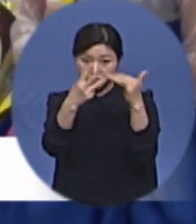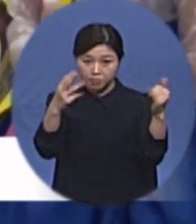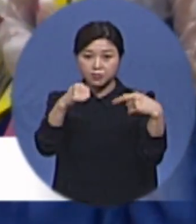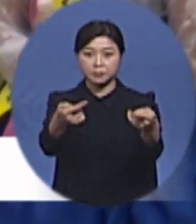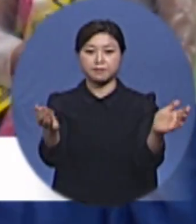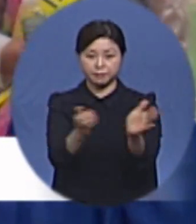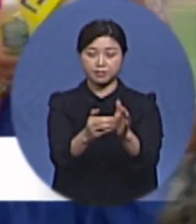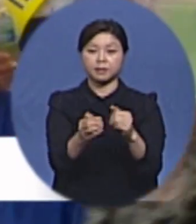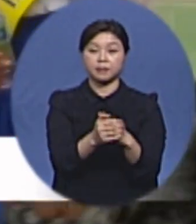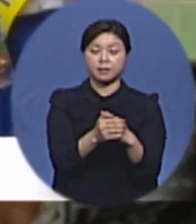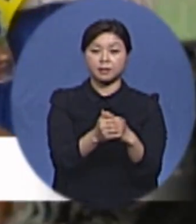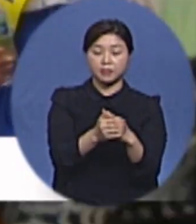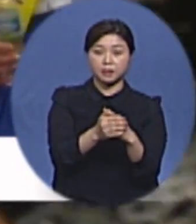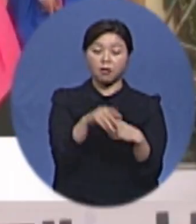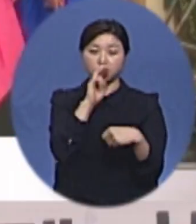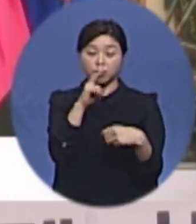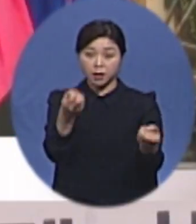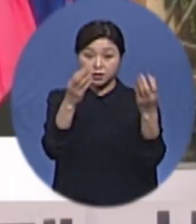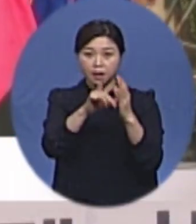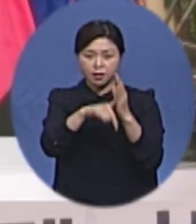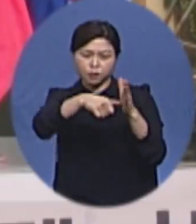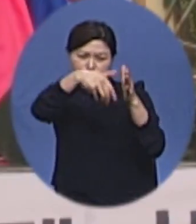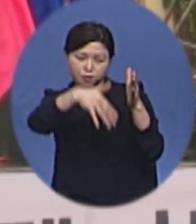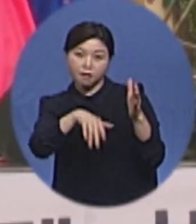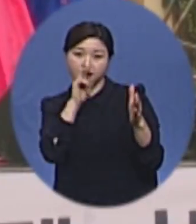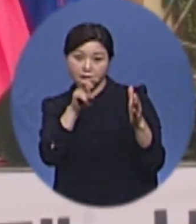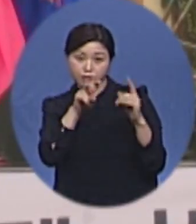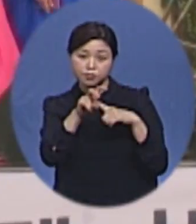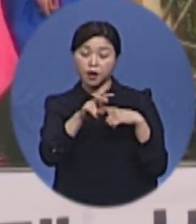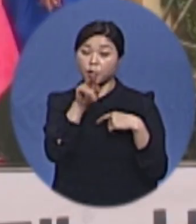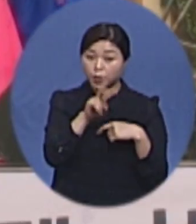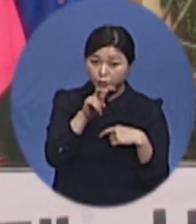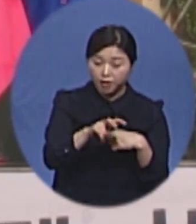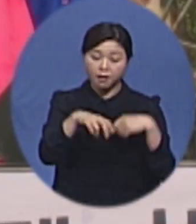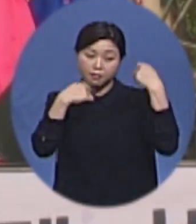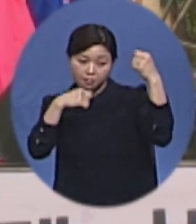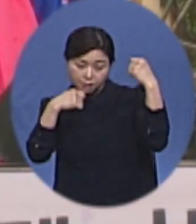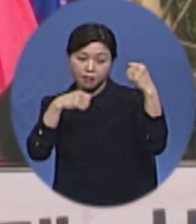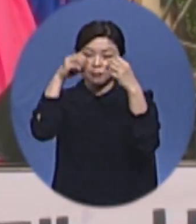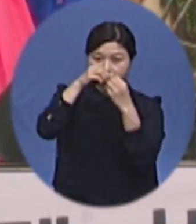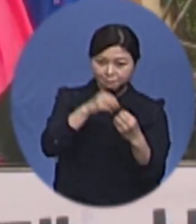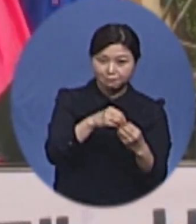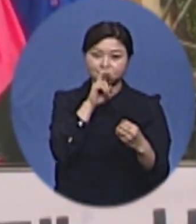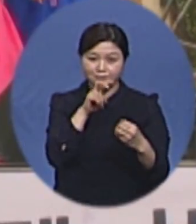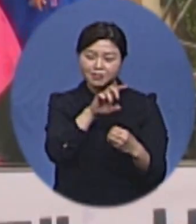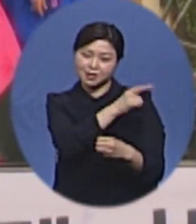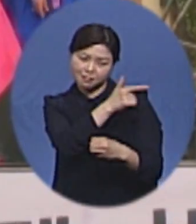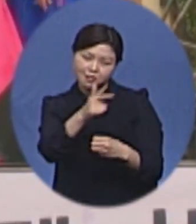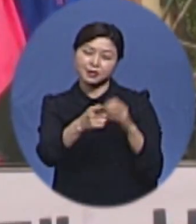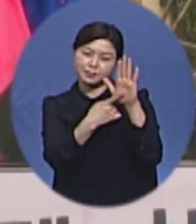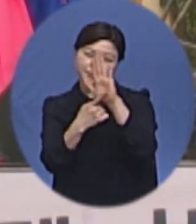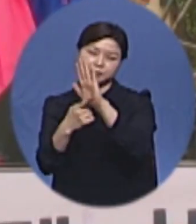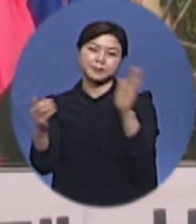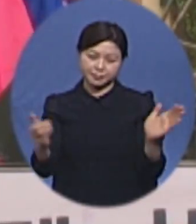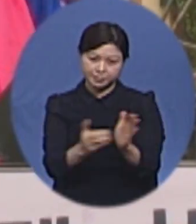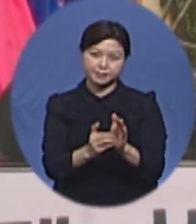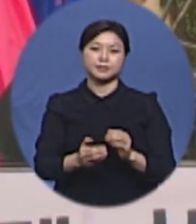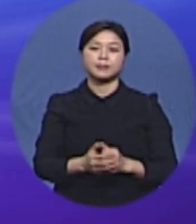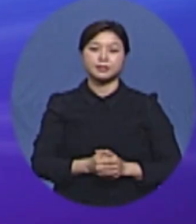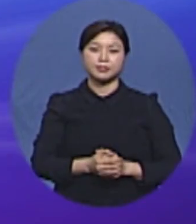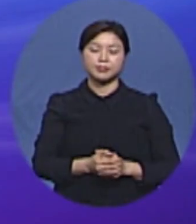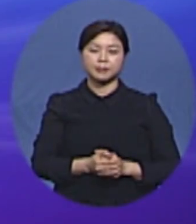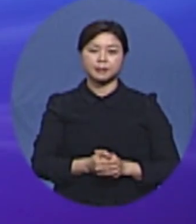참가했습니다. 또한 가요제에서는 유명 가수들의 공연과 국악, 댄스 공연 등 다채로운 행사로 진행됐습니다.